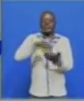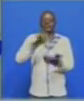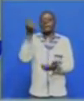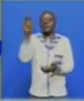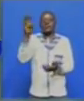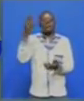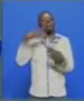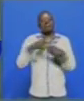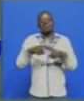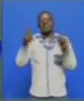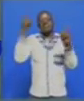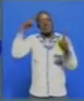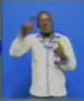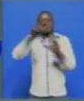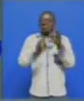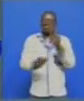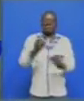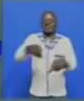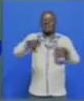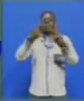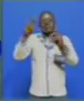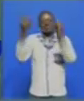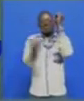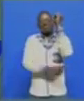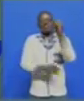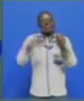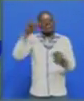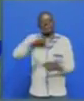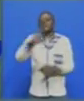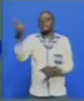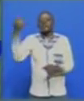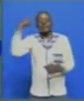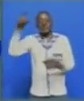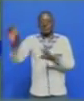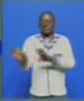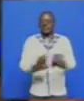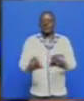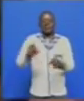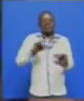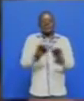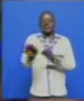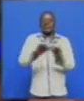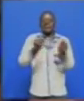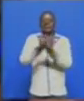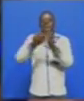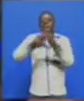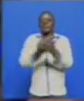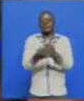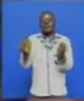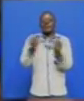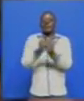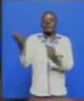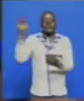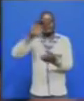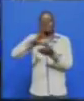aucune disposition juridique ne permet de sanctionner les auteurs de différentes malversations. Des explications dès le début de ce journal avec la commission